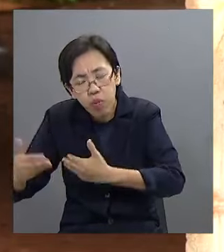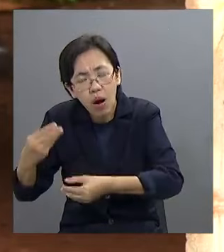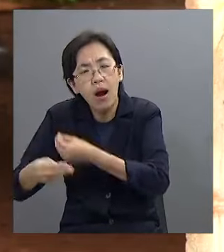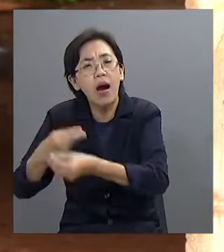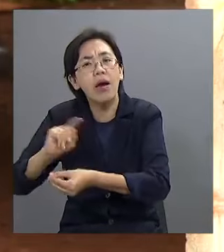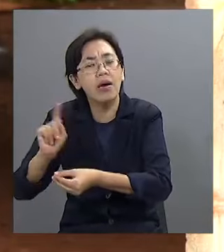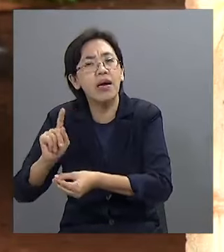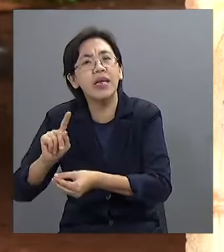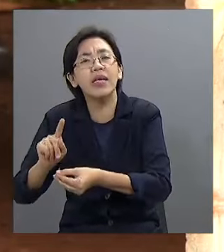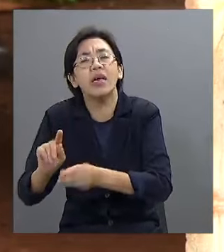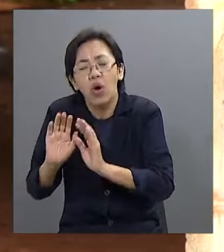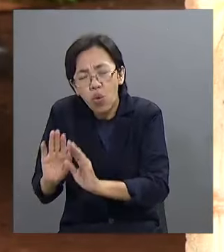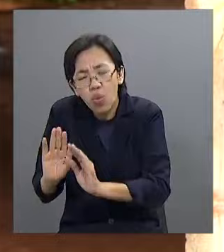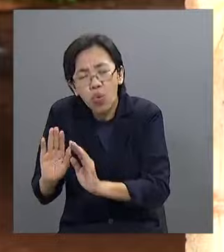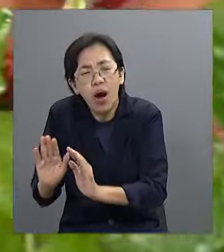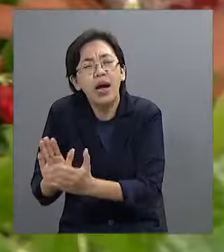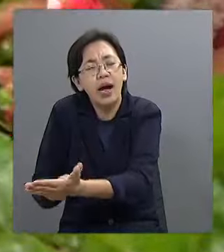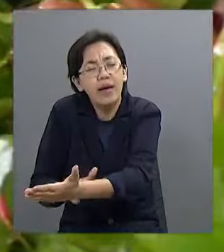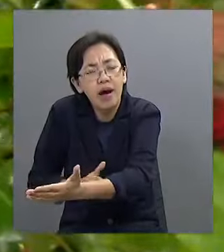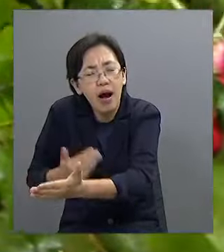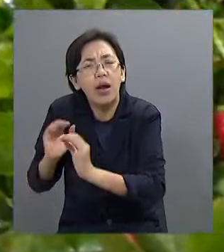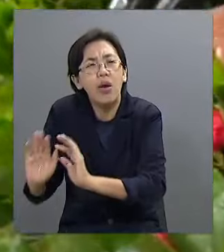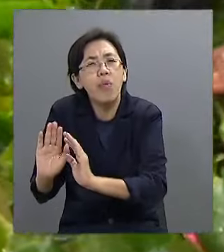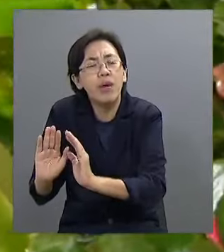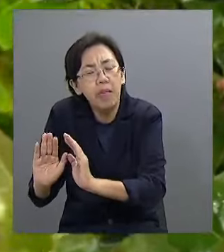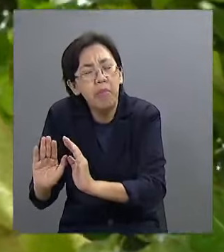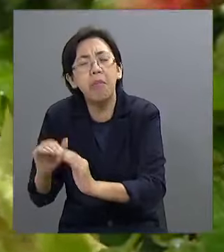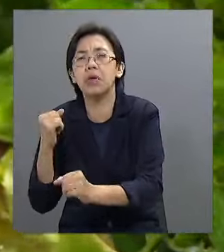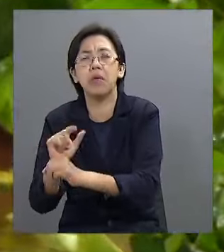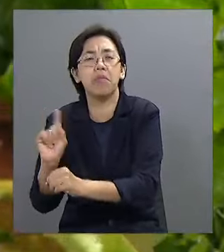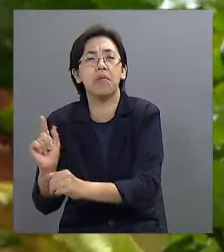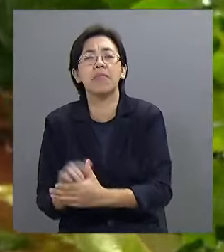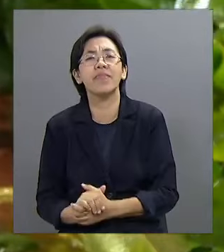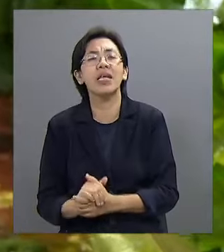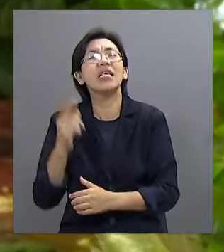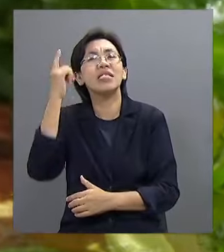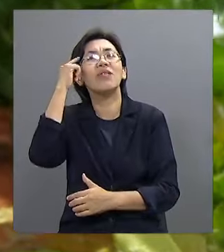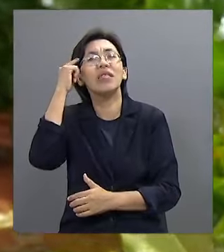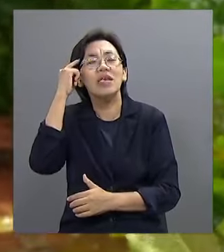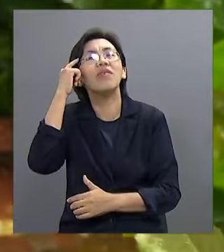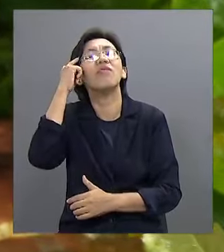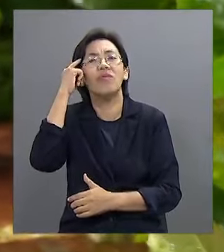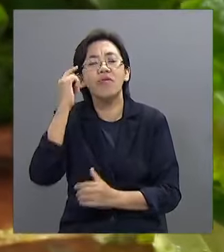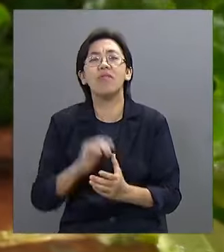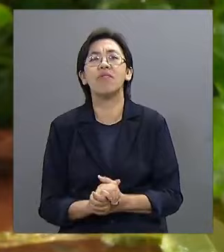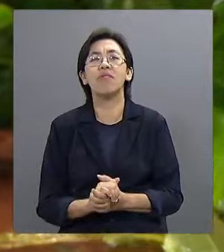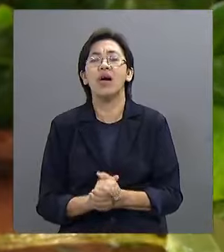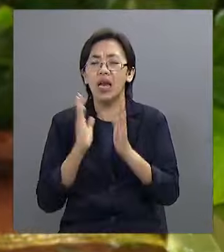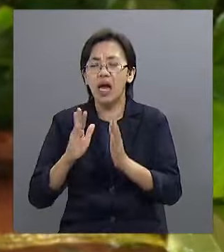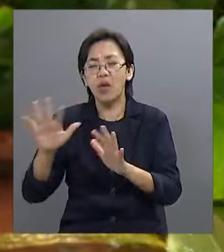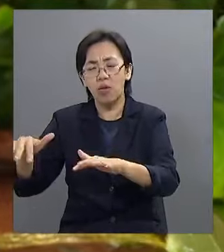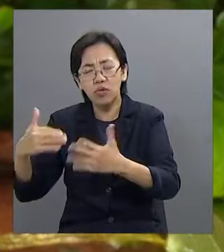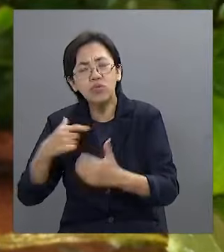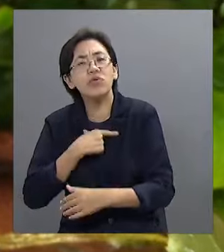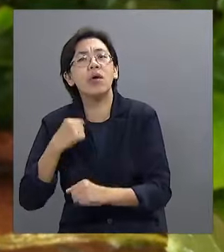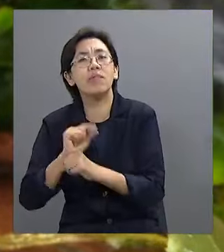าสิ่งที่มีนั้นไว้ให้ได้คงนานเท่าไหร่แล้วเป็นที่ชื่นชอบของใครได้อย่างไรเดี๋ยวนี้มันมีเทคโนโลยี